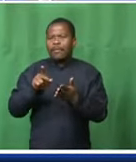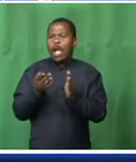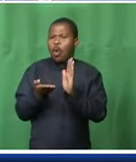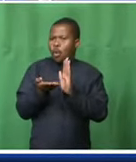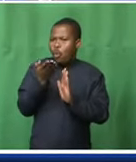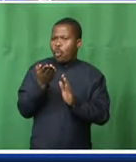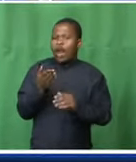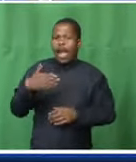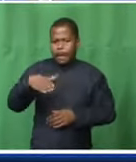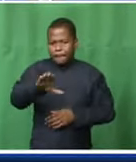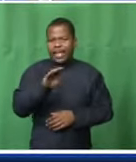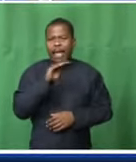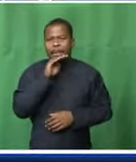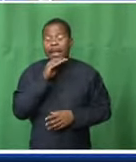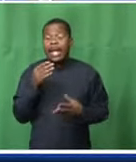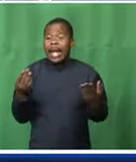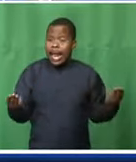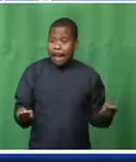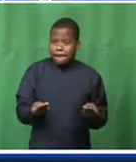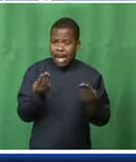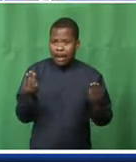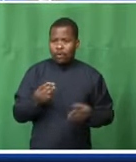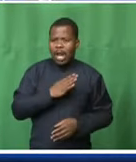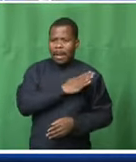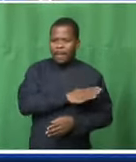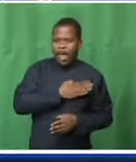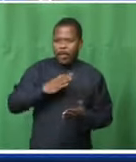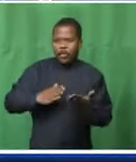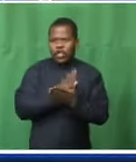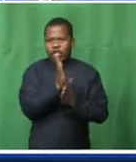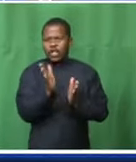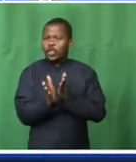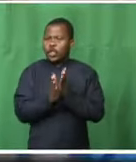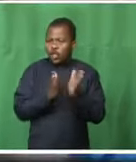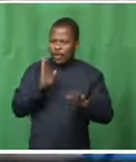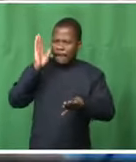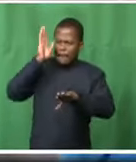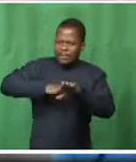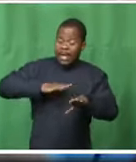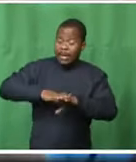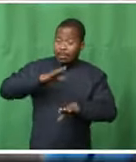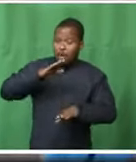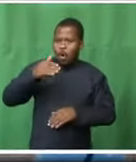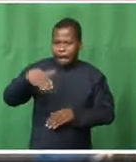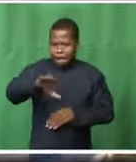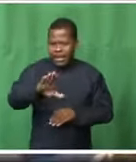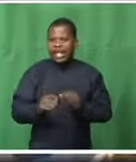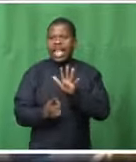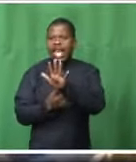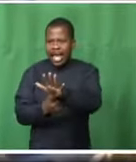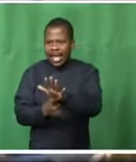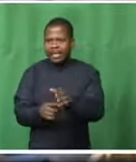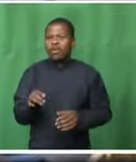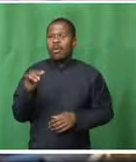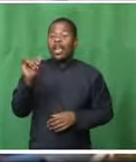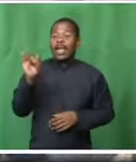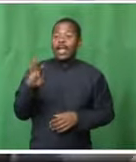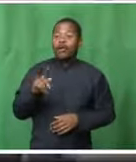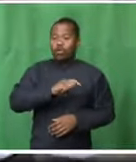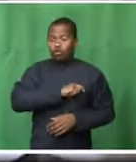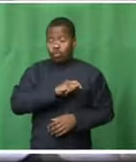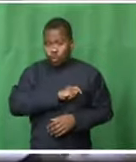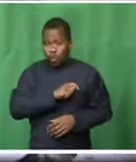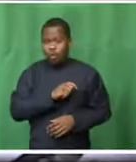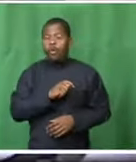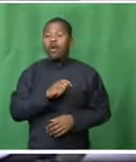kahle sise sifike ku level ekuthi umuntu siyambenisha eboleni nangabe kunephakazi lobuphathe kako lo